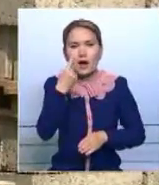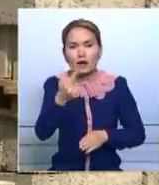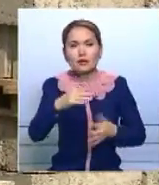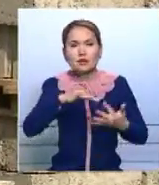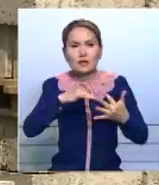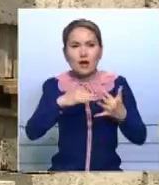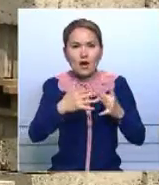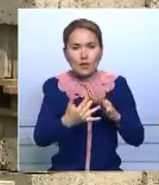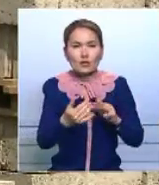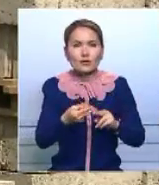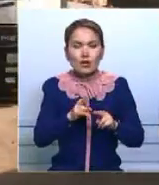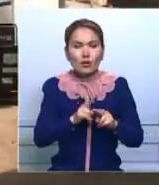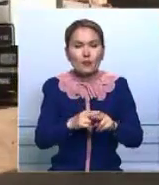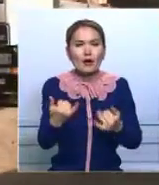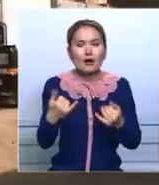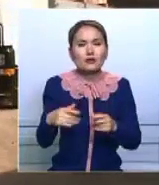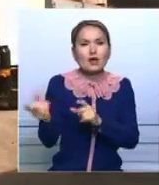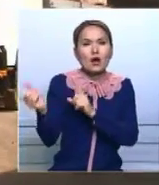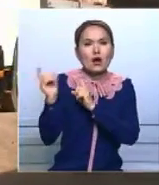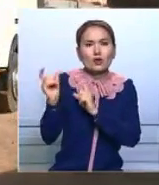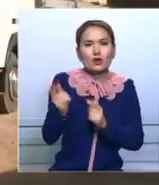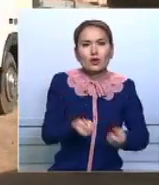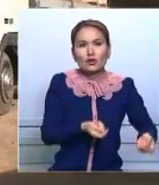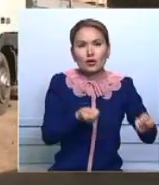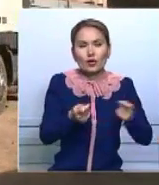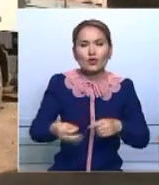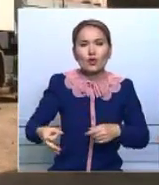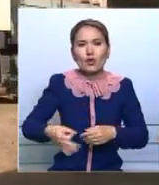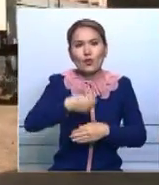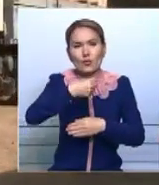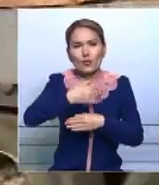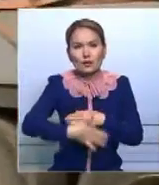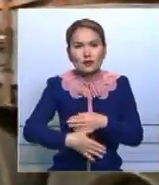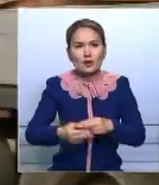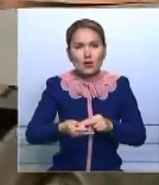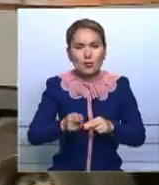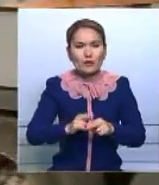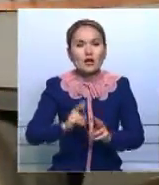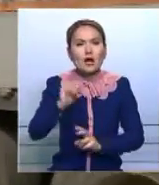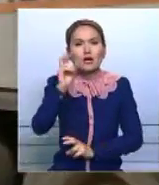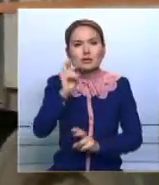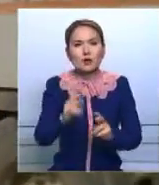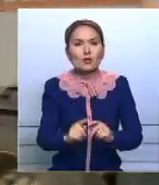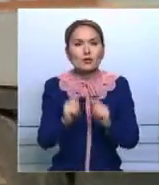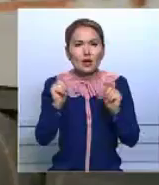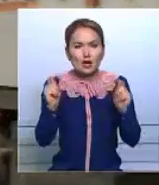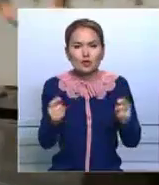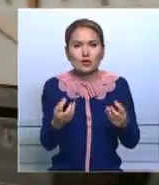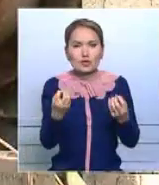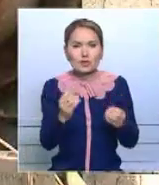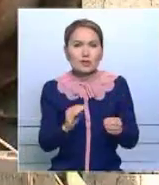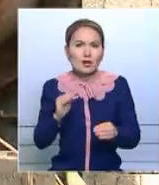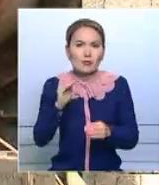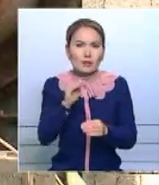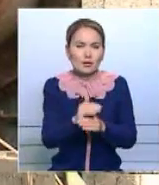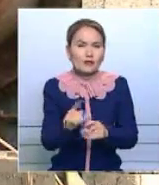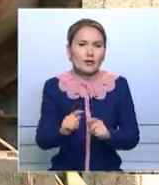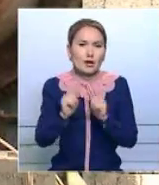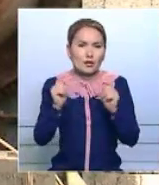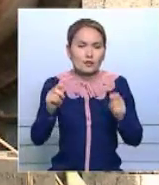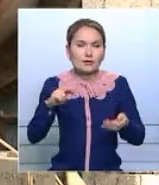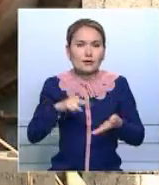тасымалдау қиындықты туғызғандықтан биыл облыс орталығынан тағы бір зауыт салу жоспарланып отыр. Бұл жоба жүзеге